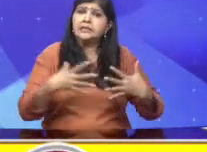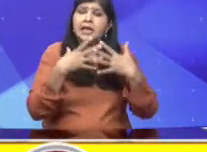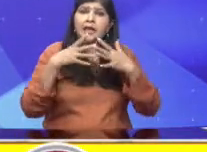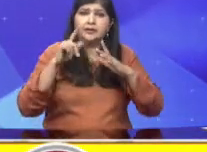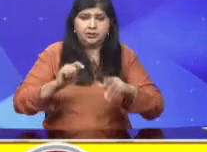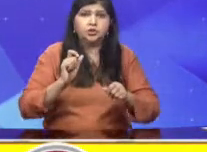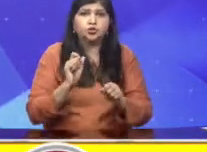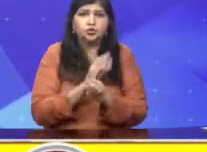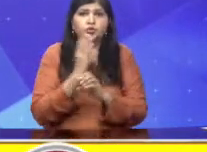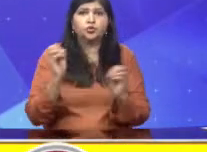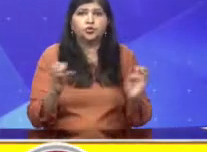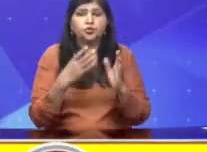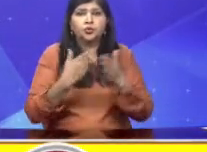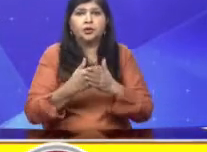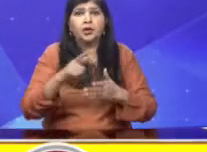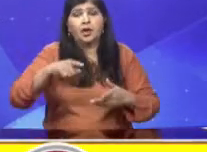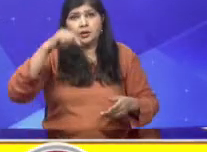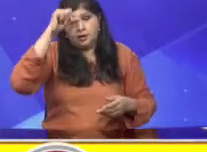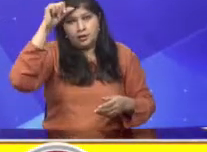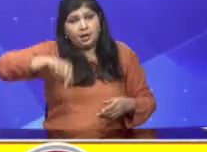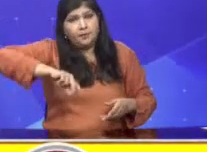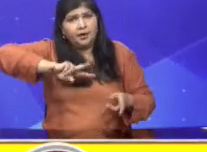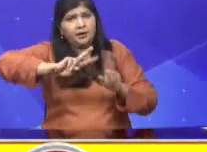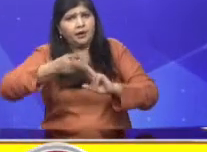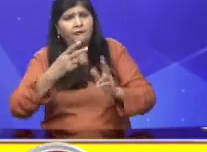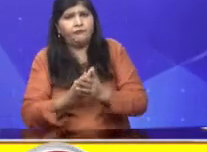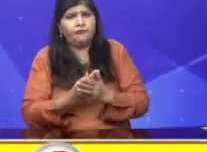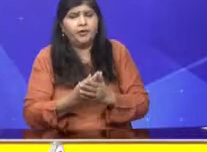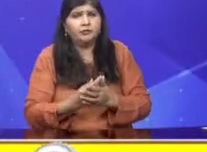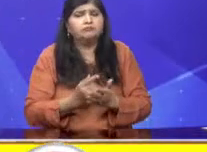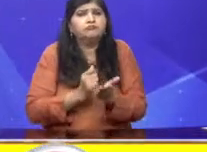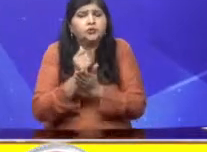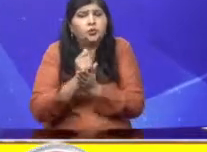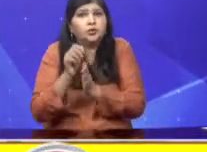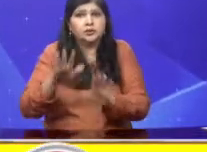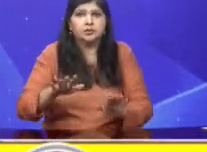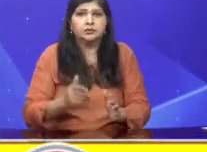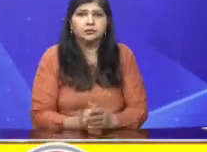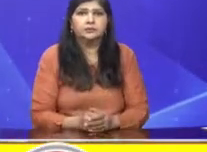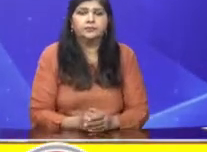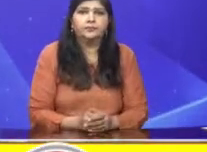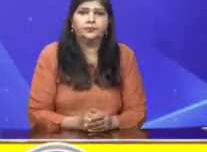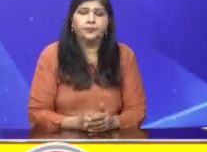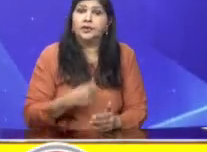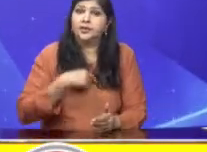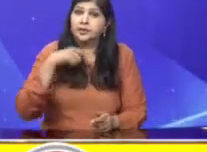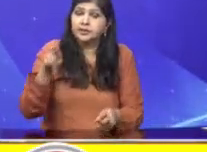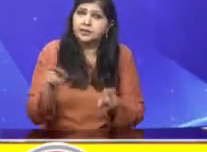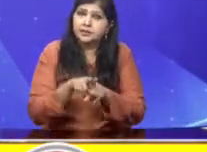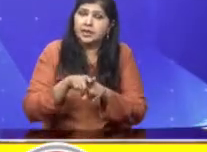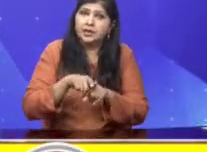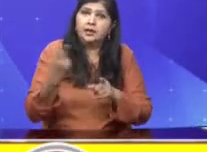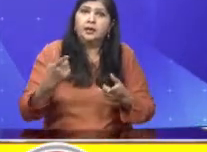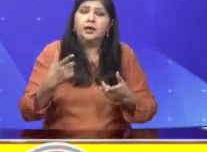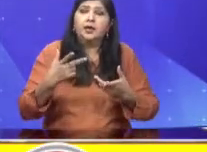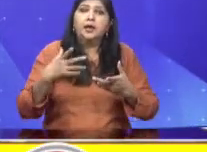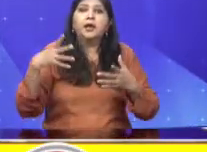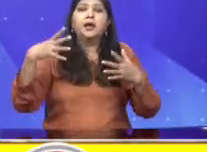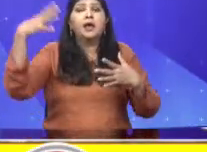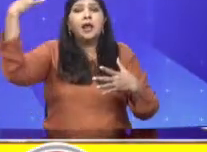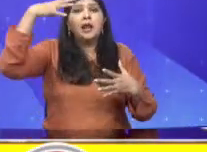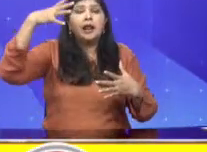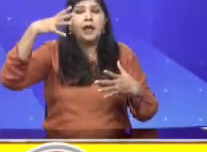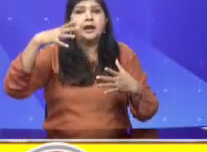ये देश में अपनी तरह का अलग तरह का अनुखा प्रयास है इसलिए हमने इन्हें लाइट हाउस